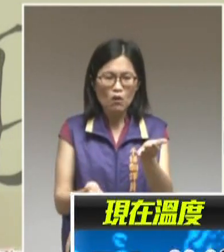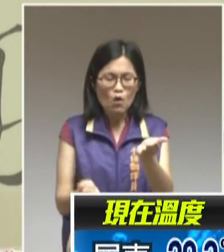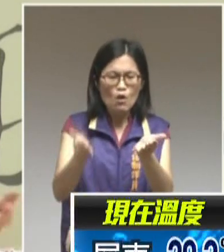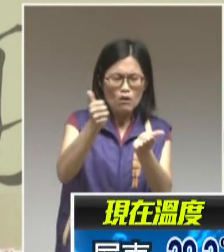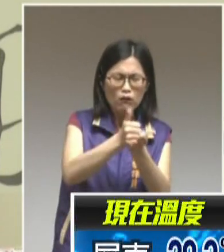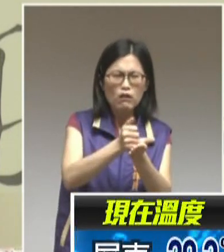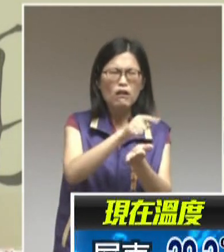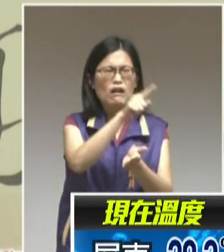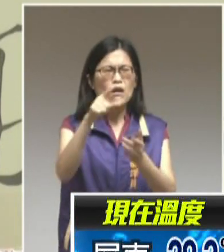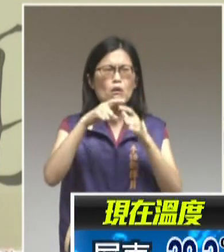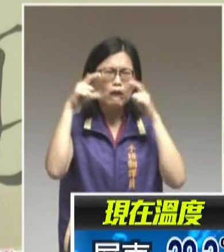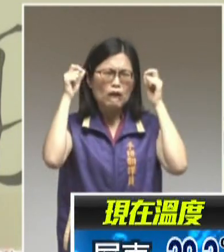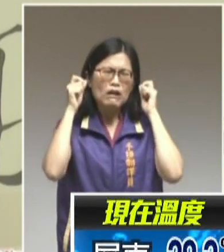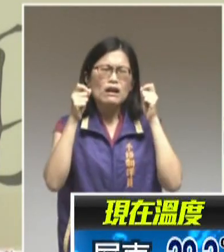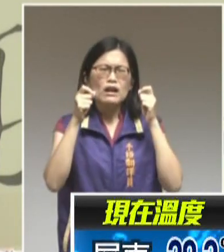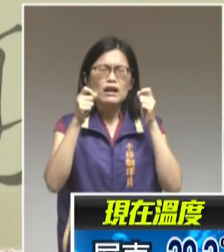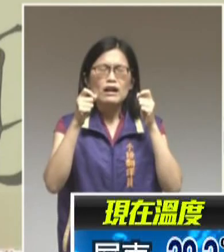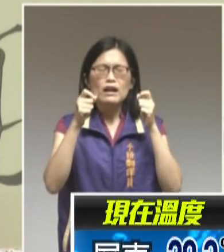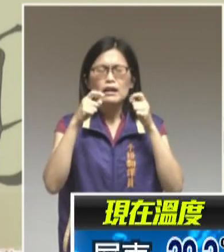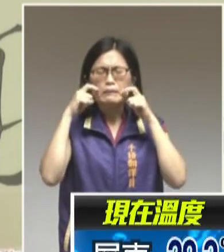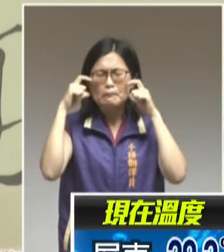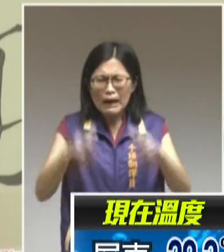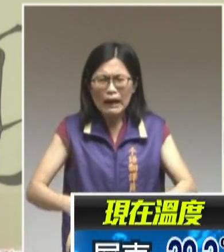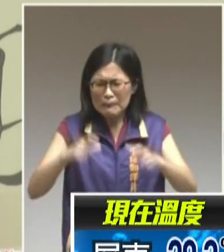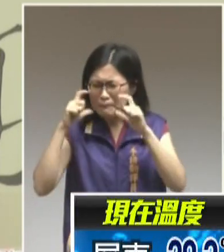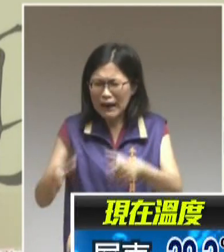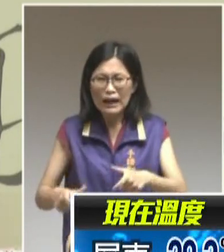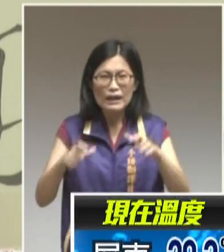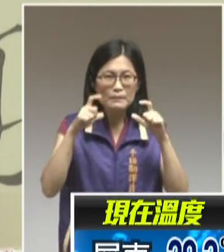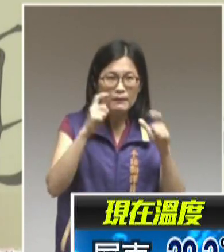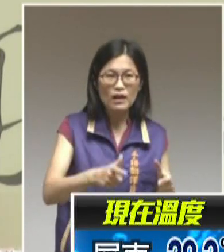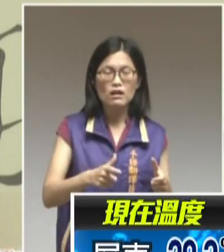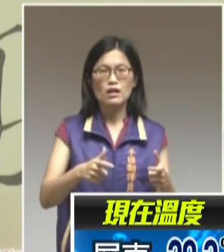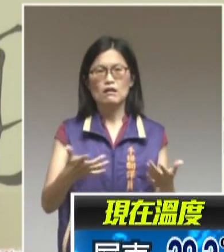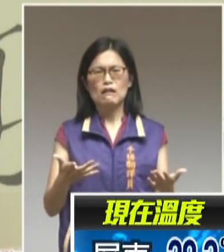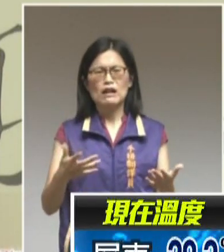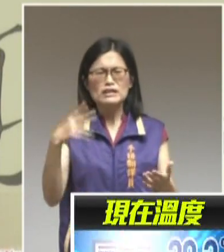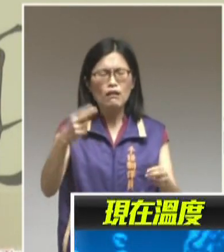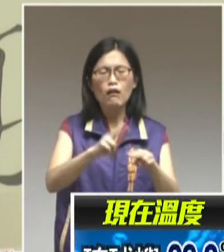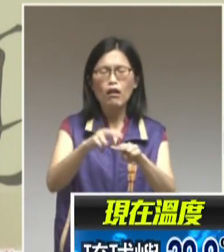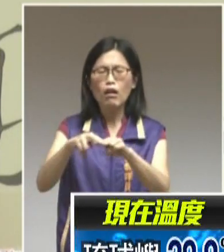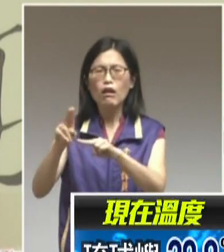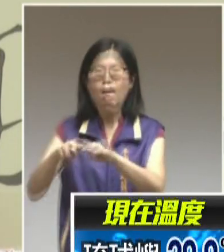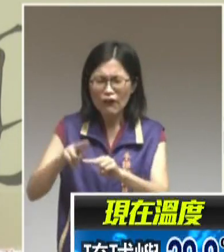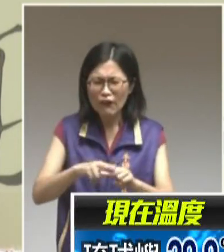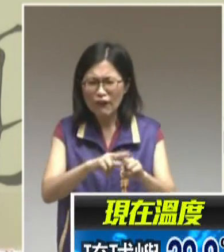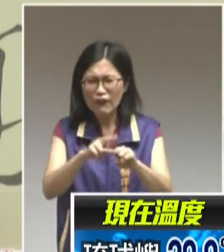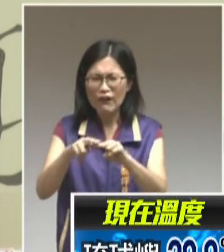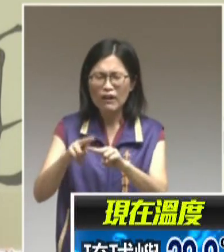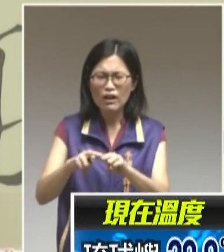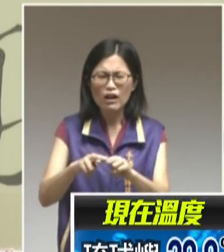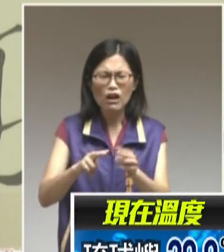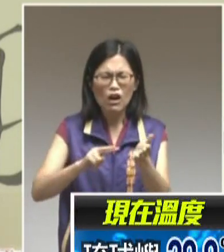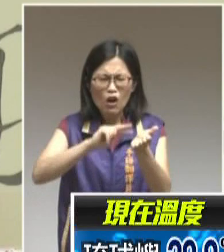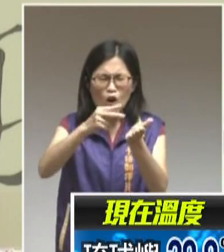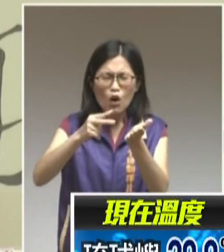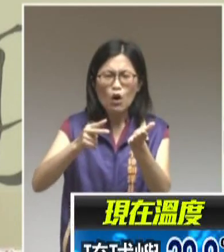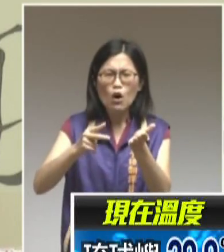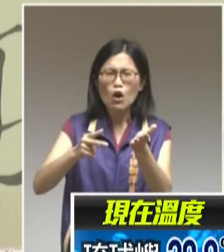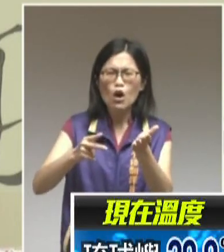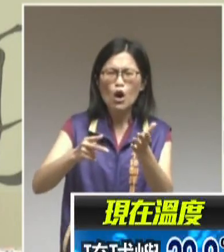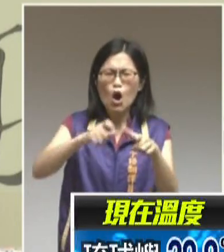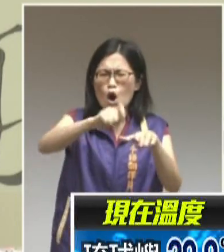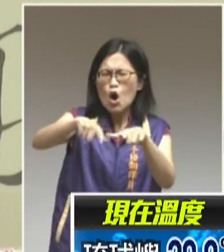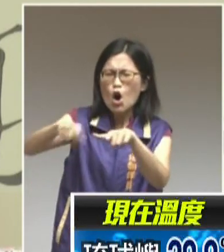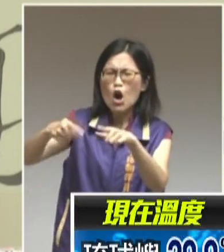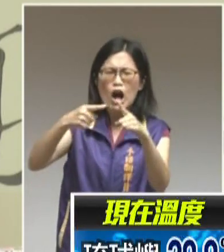理的时阵，大家口罩就拔落来哦。中昼的时阵，大家搁坐做伙，威士忌就啉落啊。在船仔要修理，拢足侪公司里啊